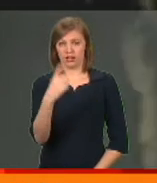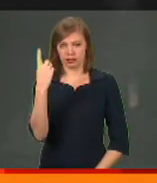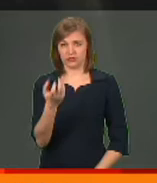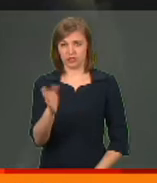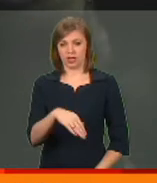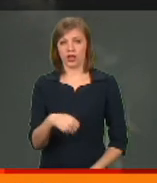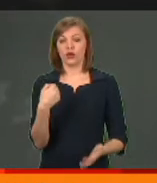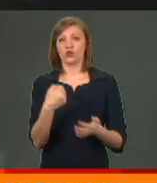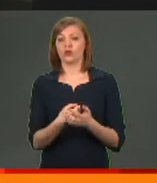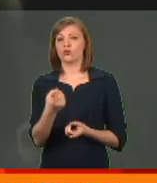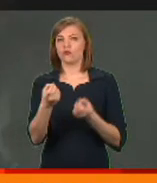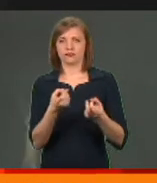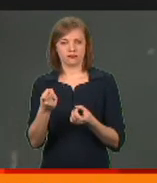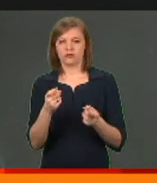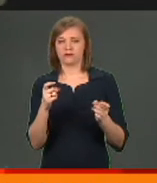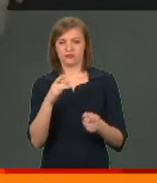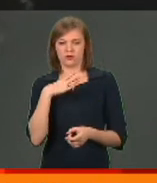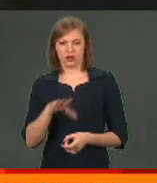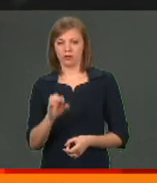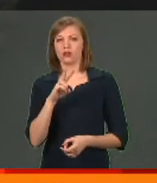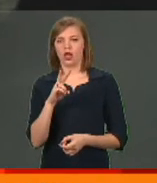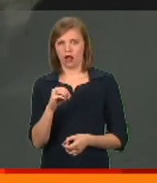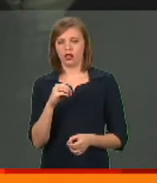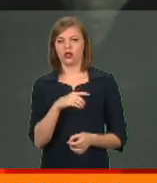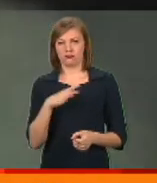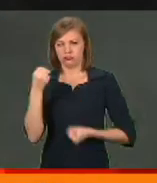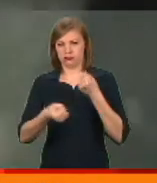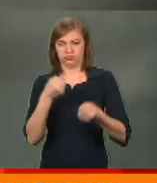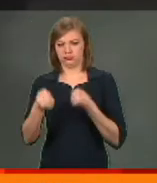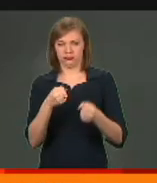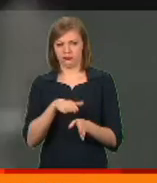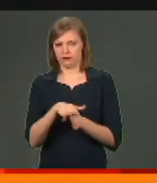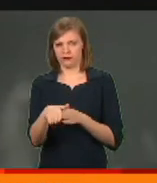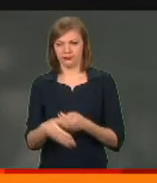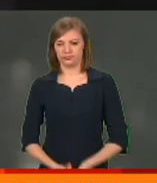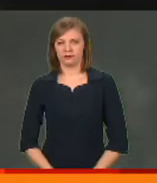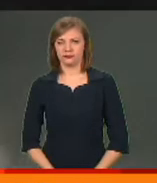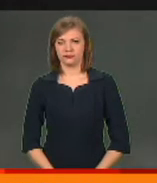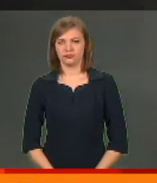До вогнепалу, на щастя, не дійшло, проте дали волю кулакам.